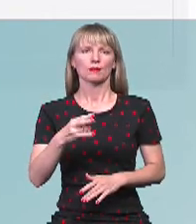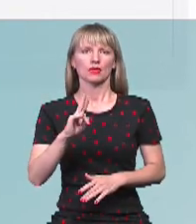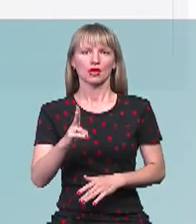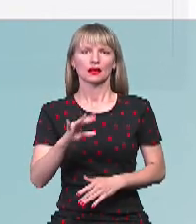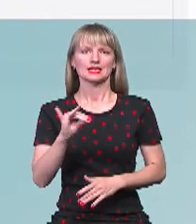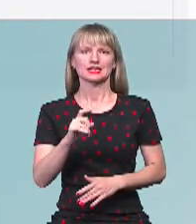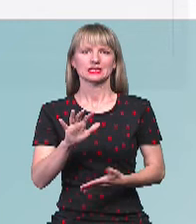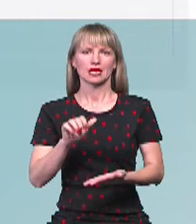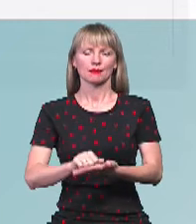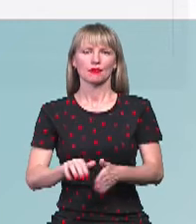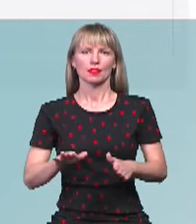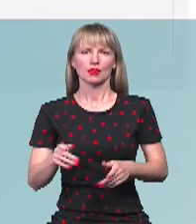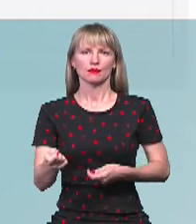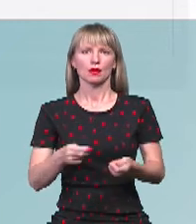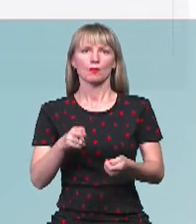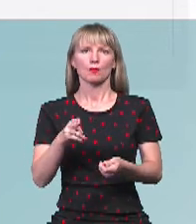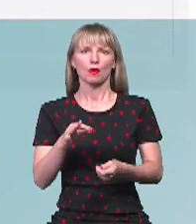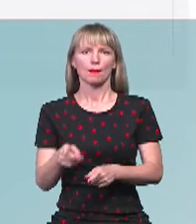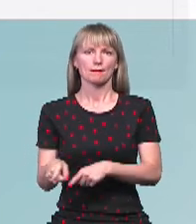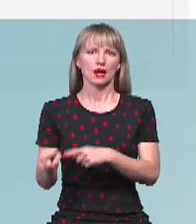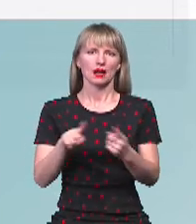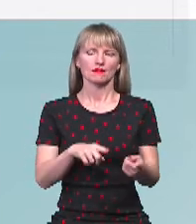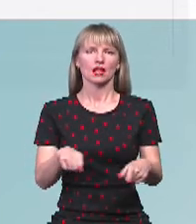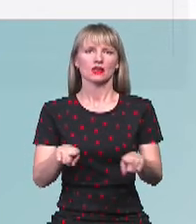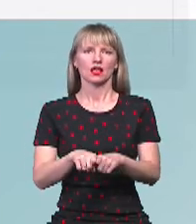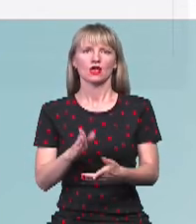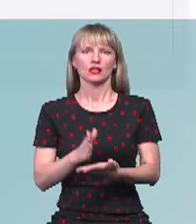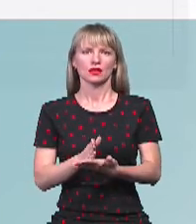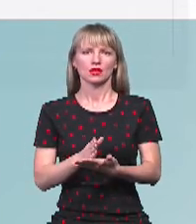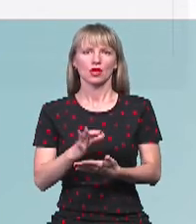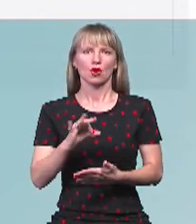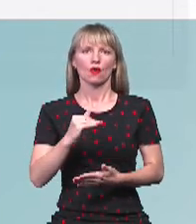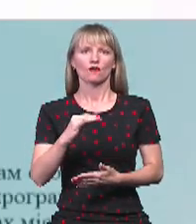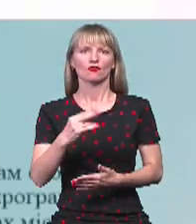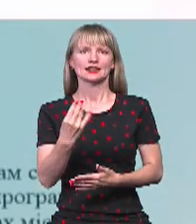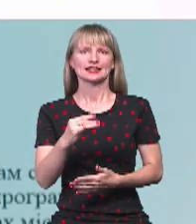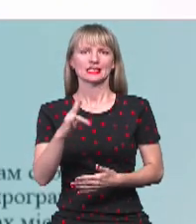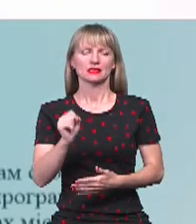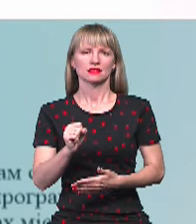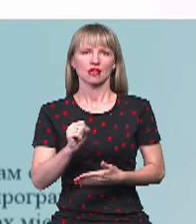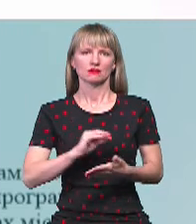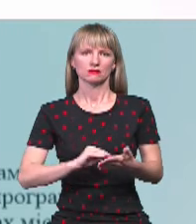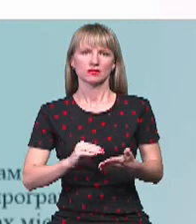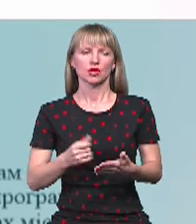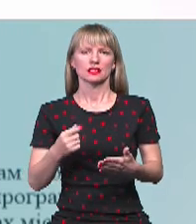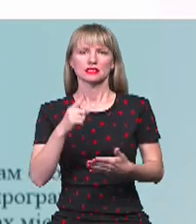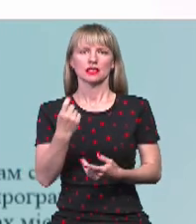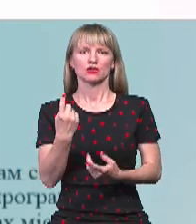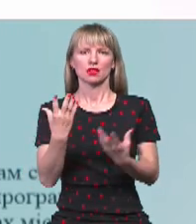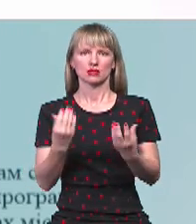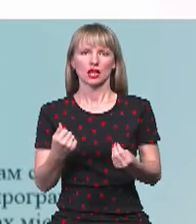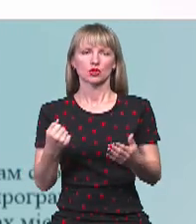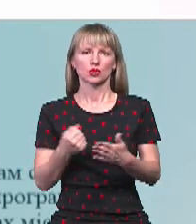посади по переведенню. Саме такою є офіційна версія. За день до резонансного кадрового